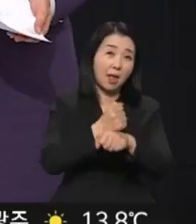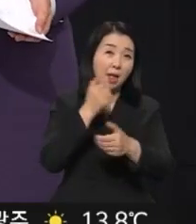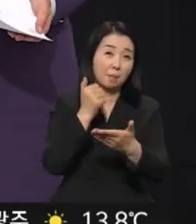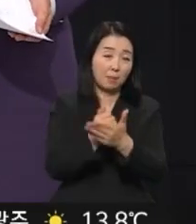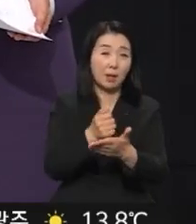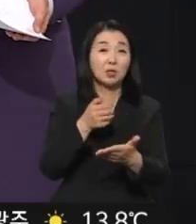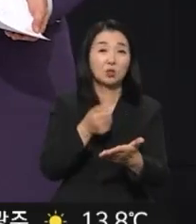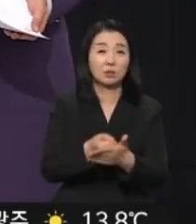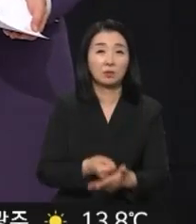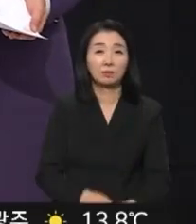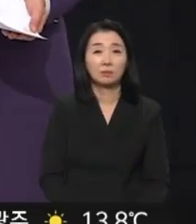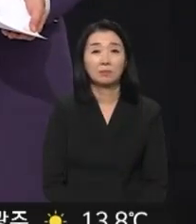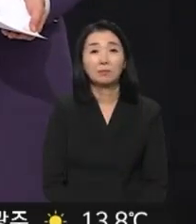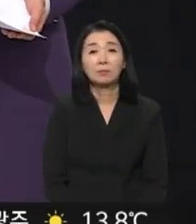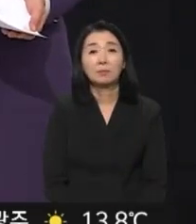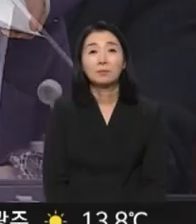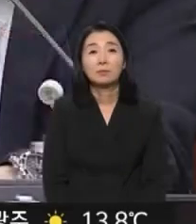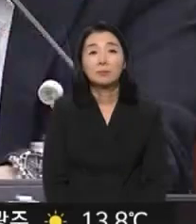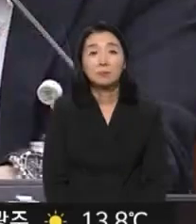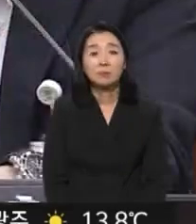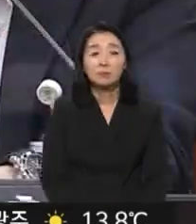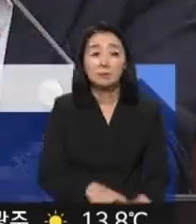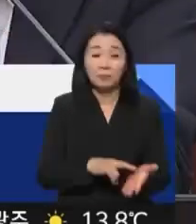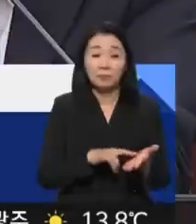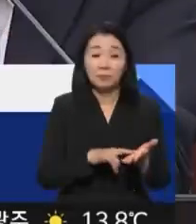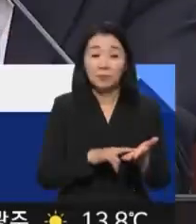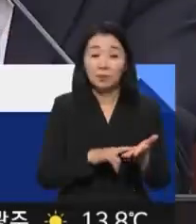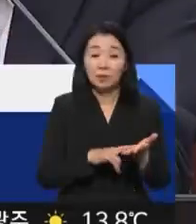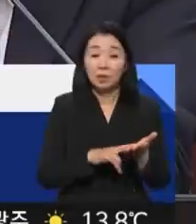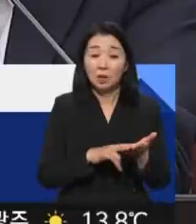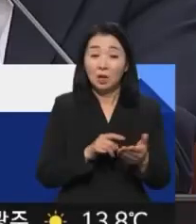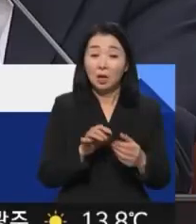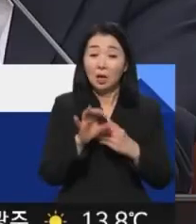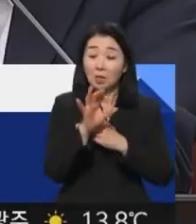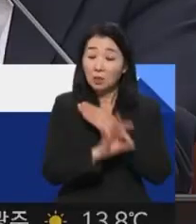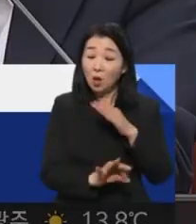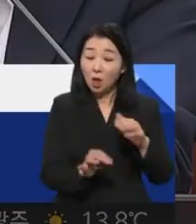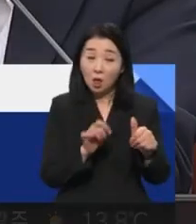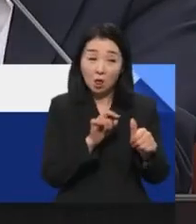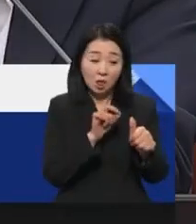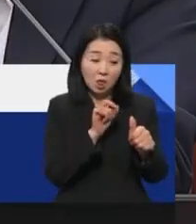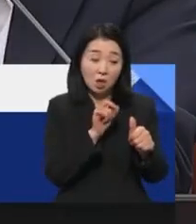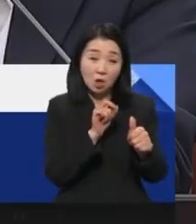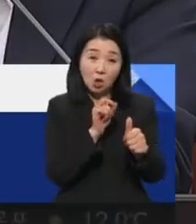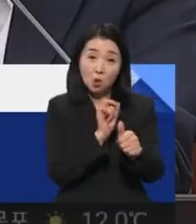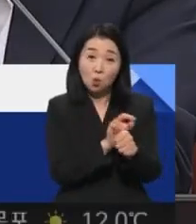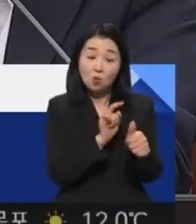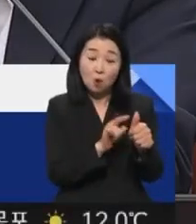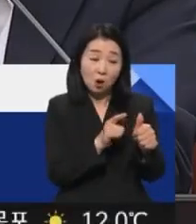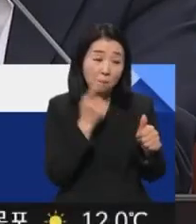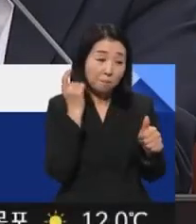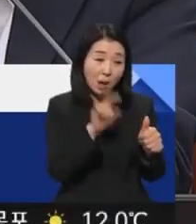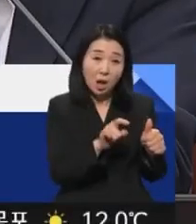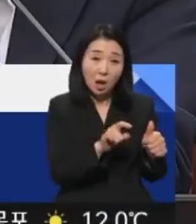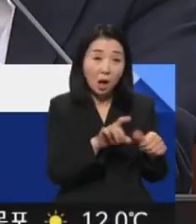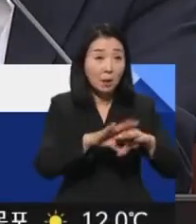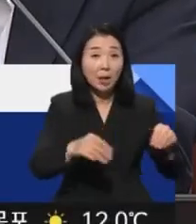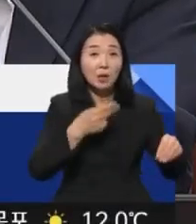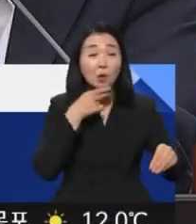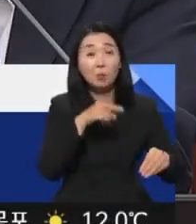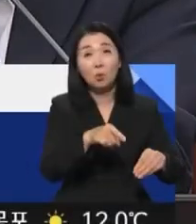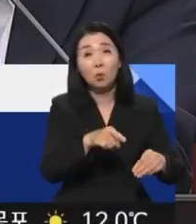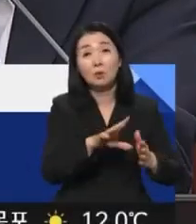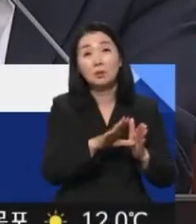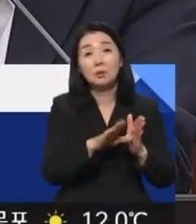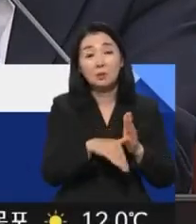걸로 보입니다. 서해 공무원 이모 씨가 북한군에게 발견됐다는 보고를 받고도 아무런 조치를 취하지 않았고 그